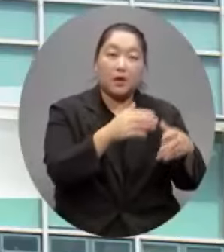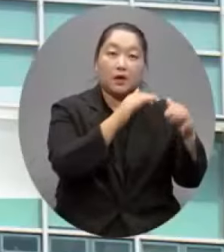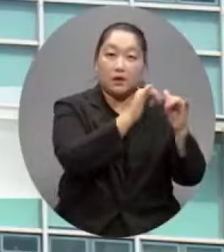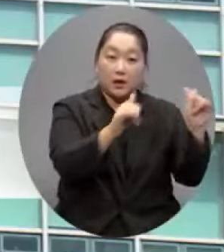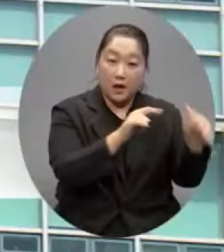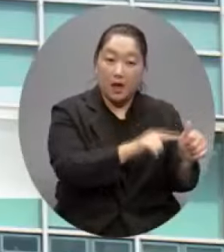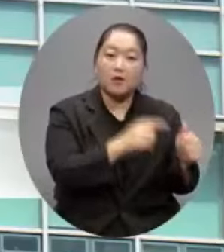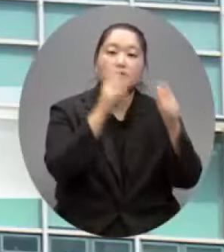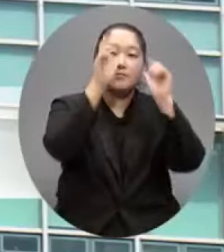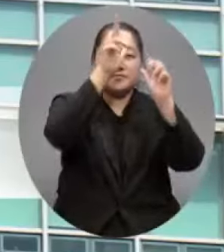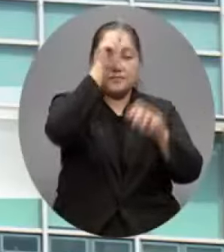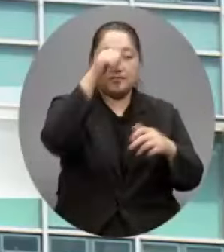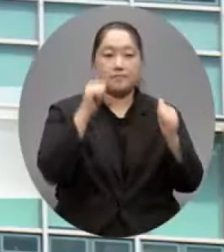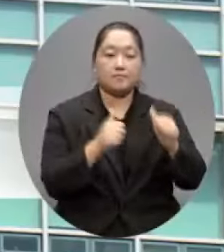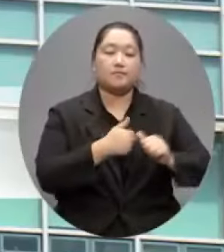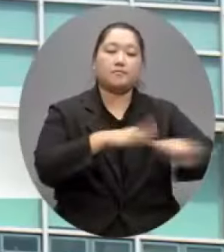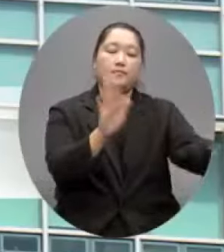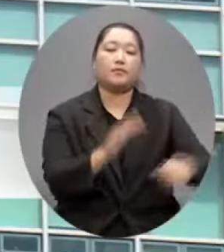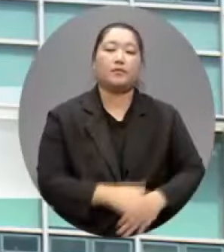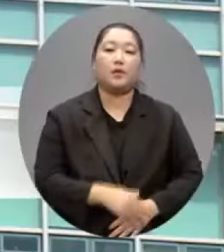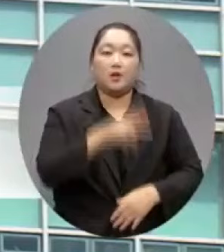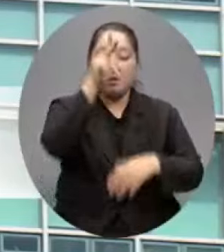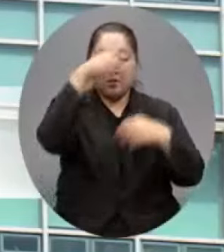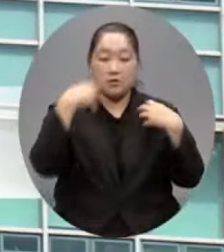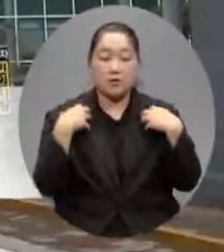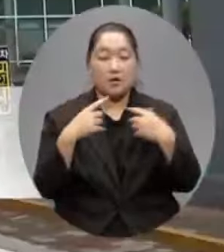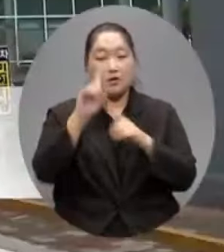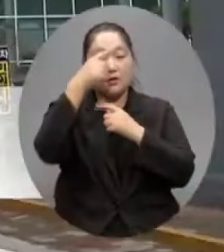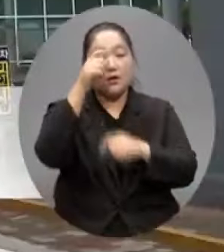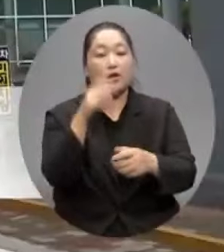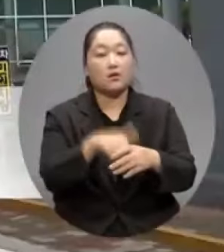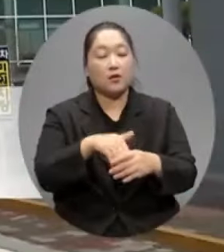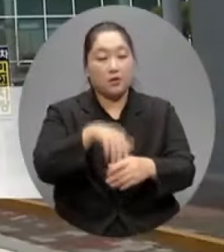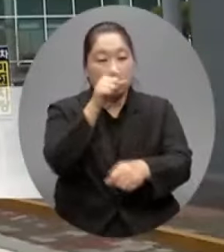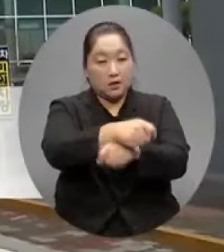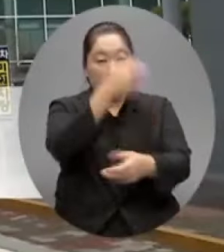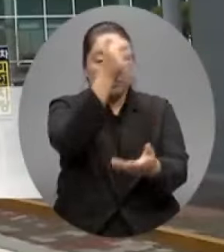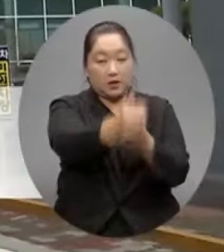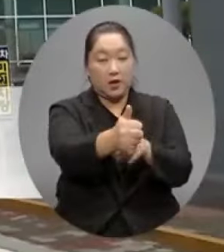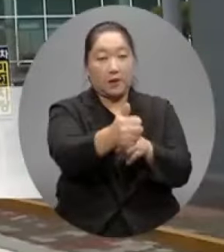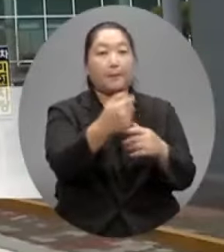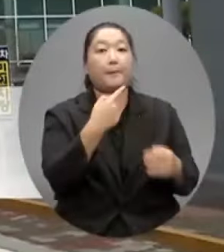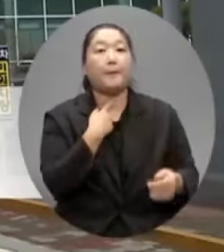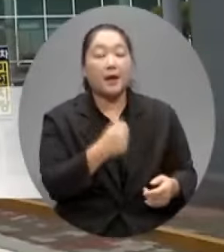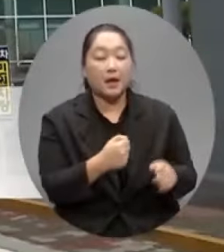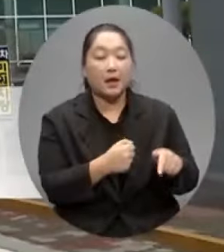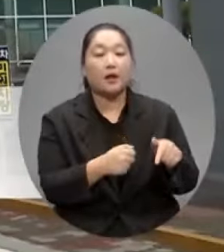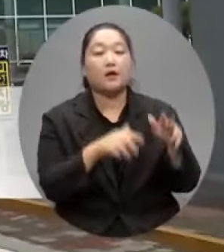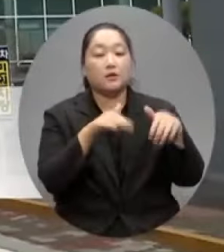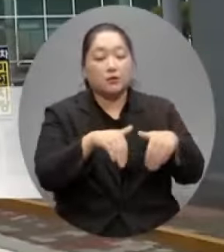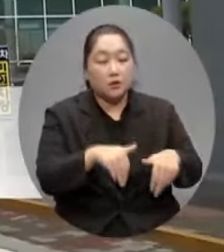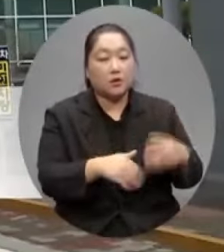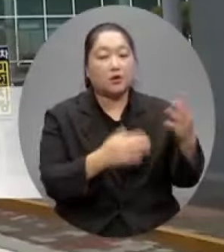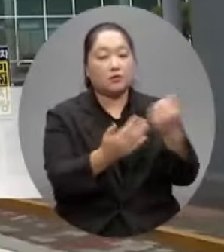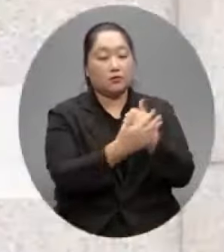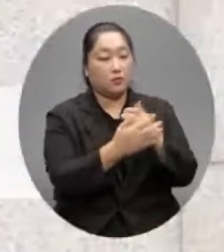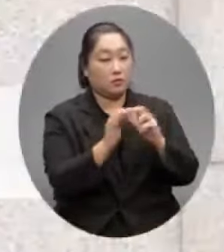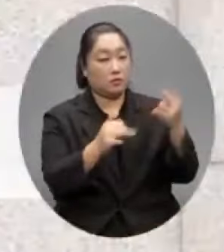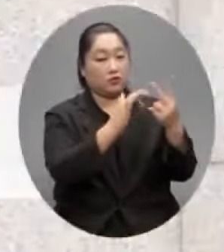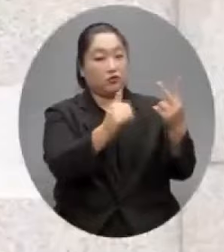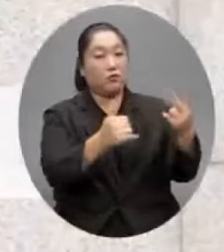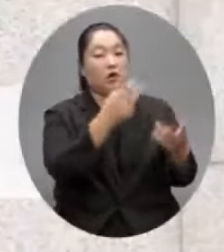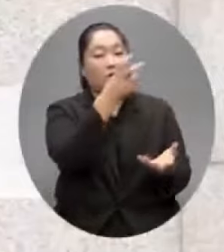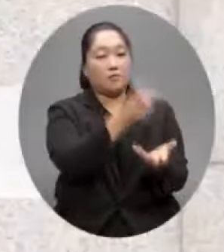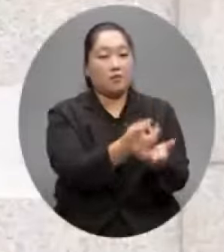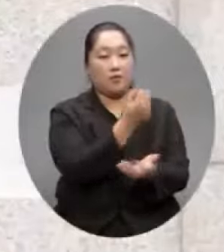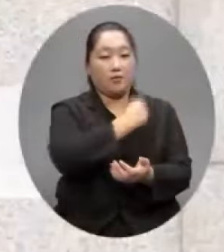넘겨졌습니다. 충북경찰청은 이 의원의 선거사무장이었던 현직 보좌관과 지지자 2명을 공직선거법 위반